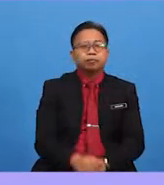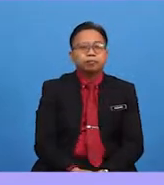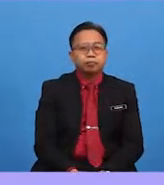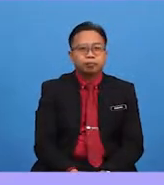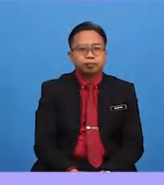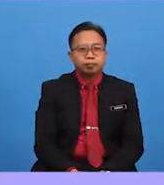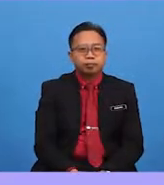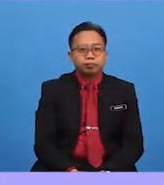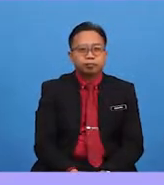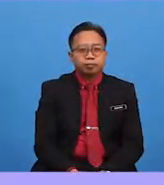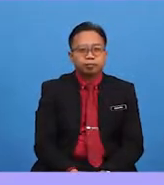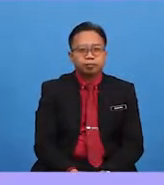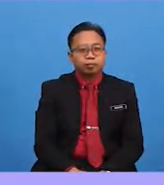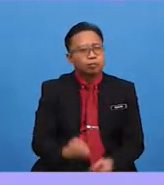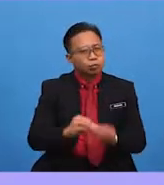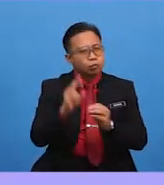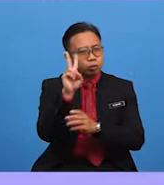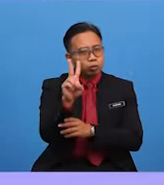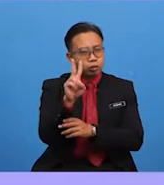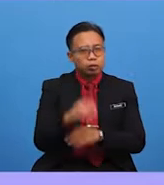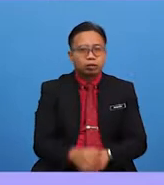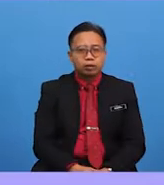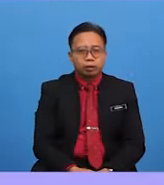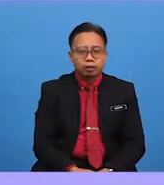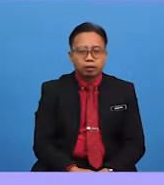Rambutan. Perkataan yang kedua,